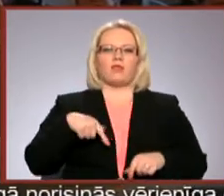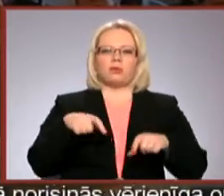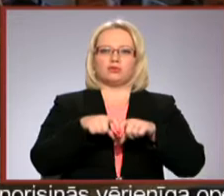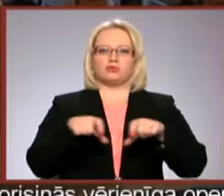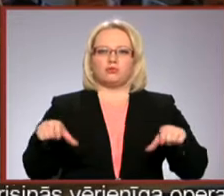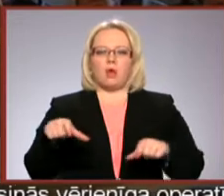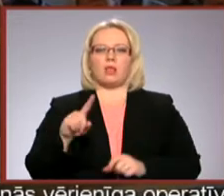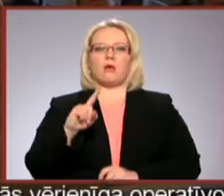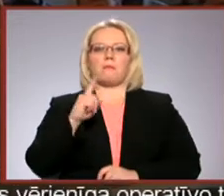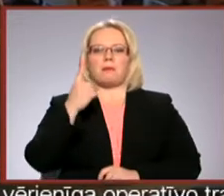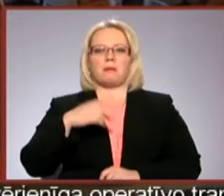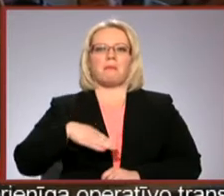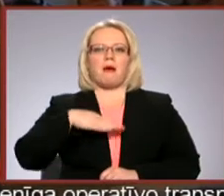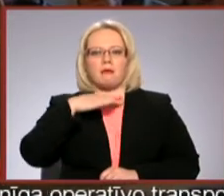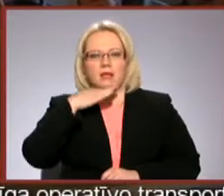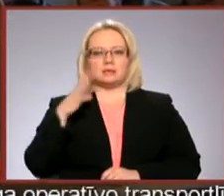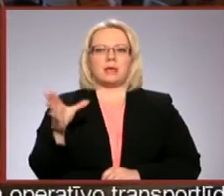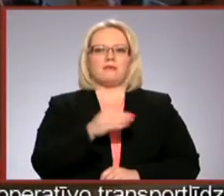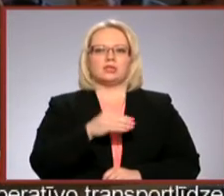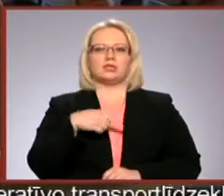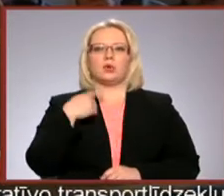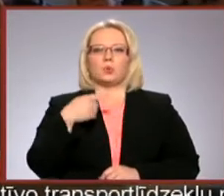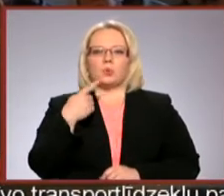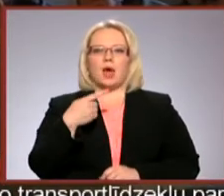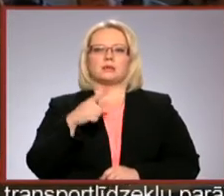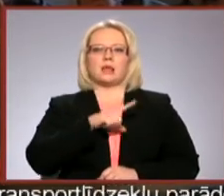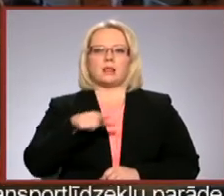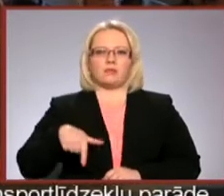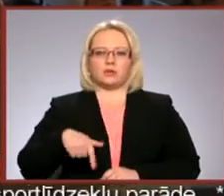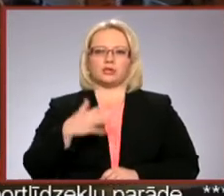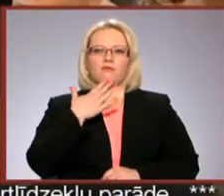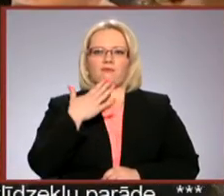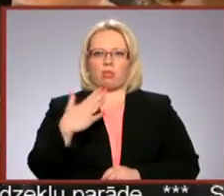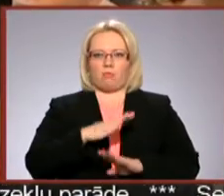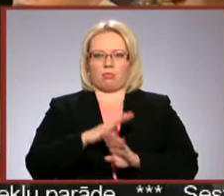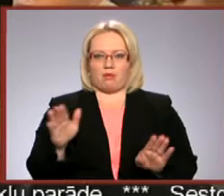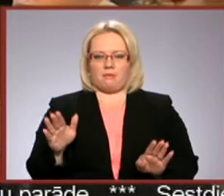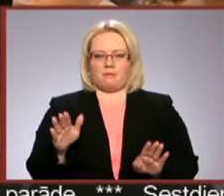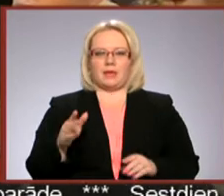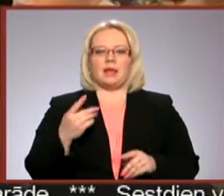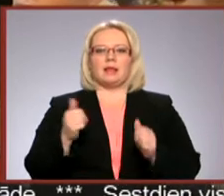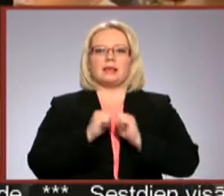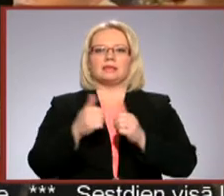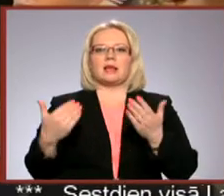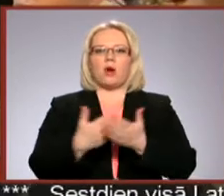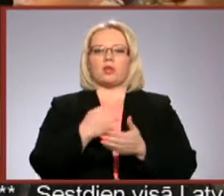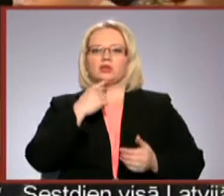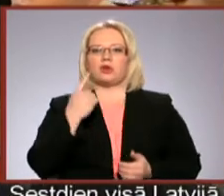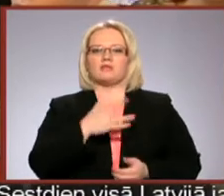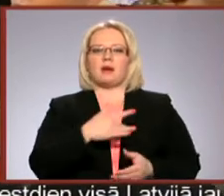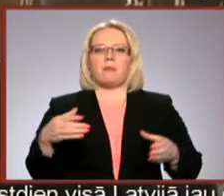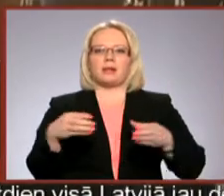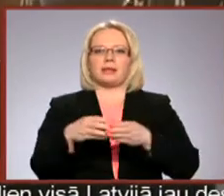No pirmā klase visi runā latviešu valodā. Līdz ar jaunās konservatīvās